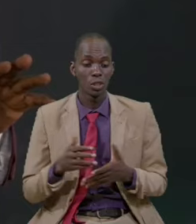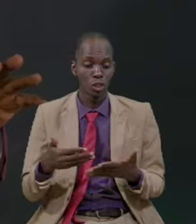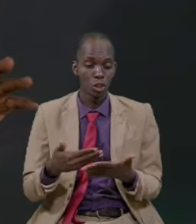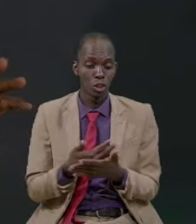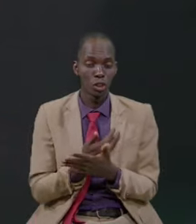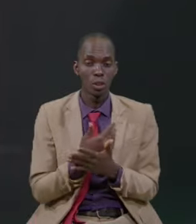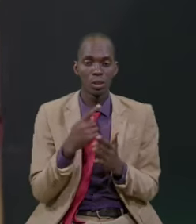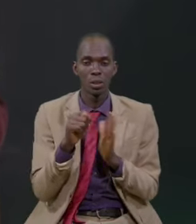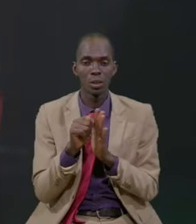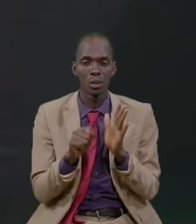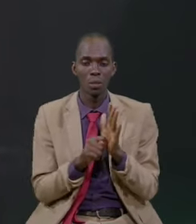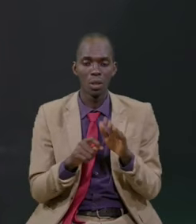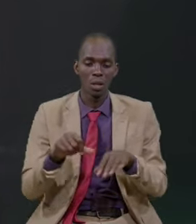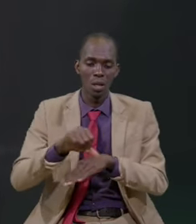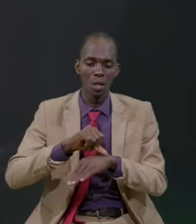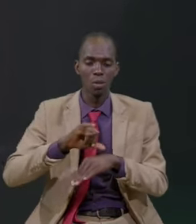L'onction du Nouveau Testament,